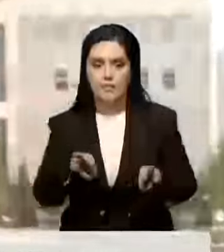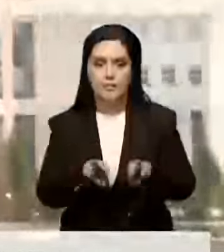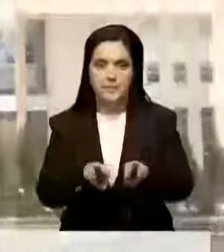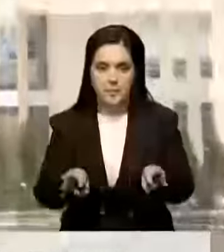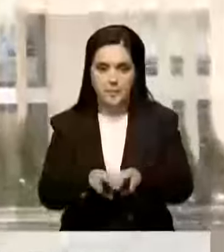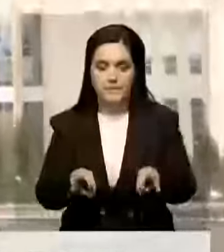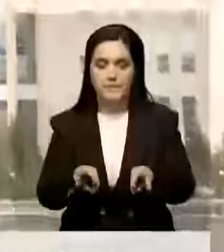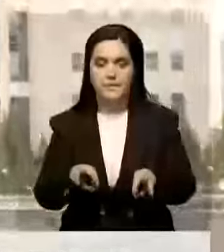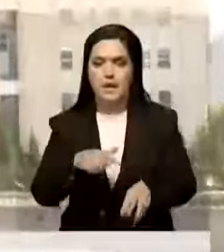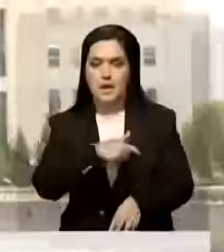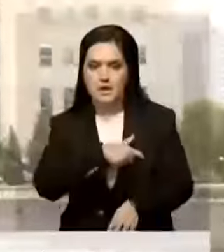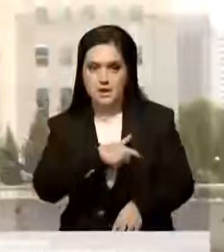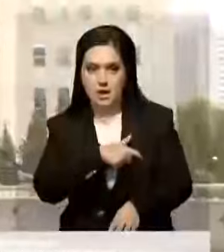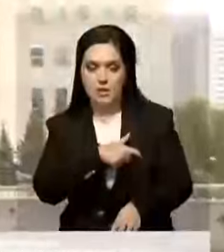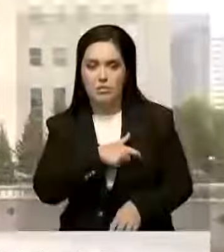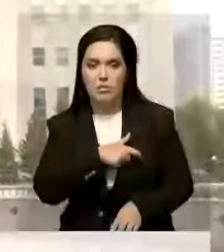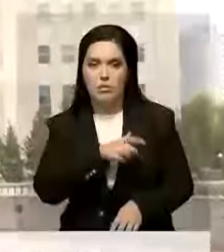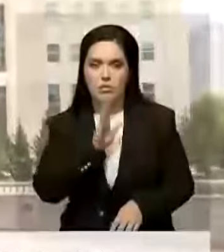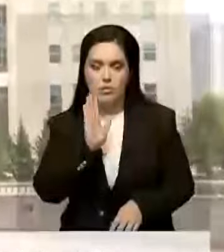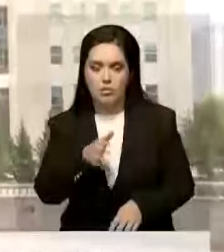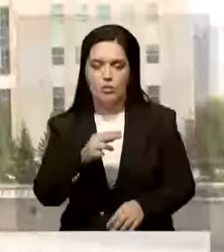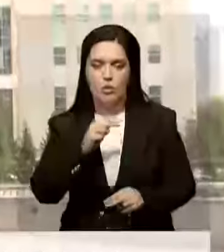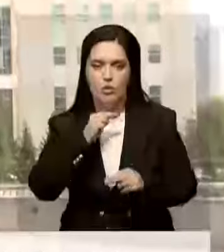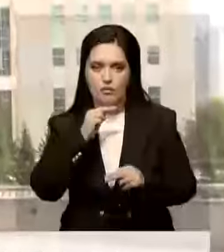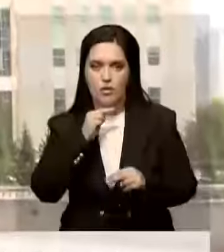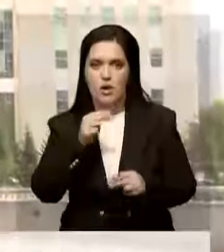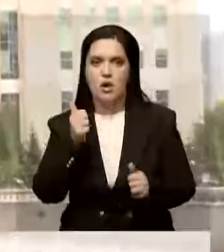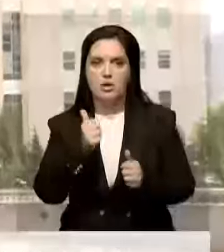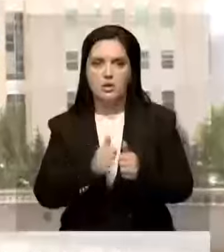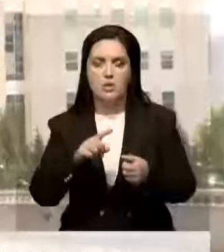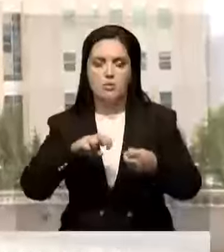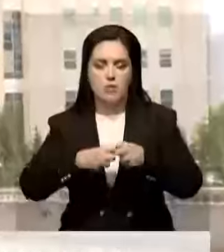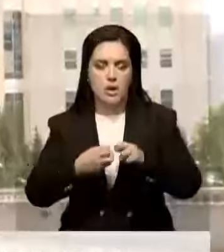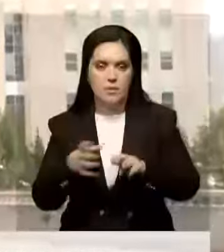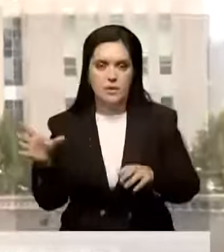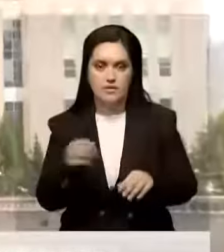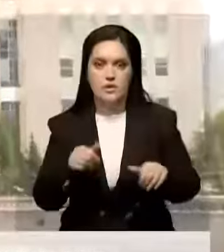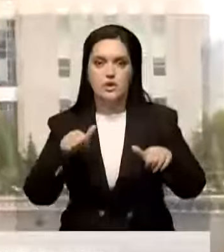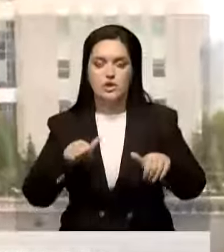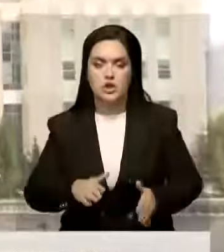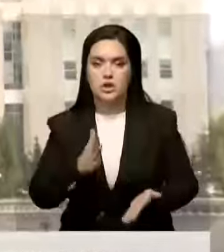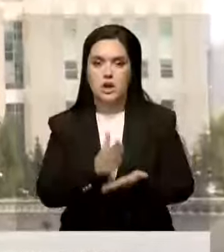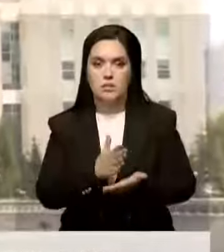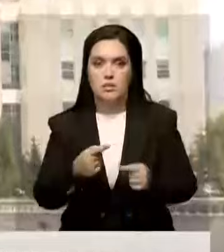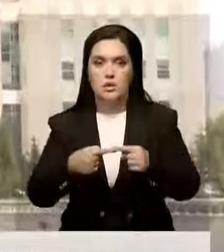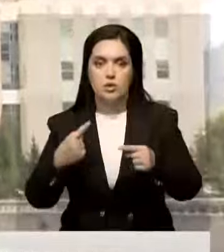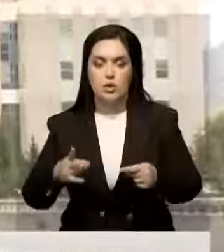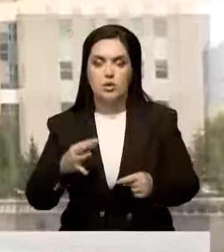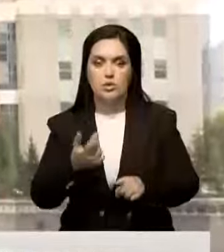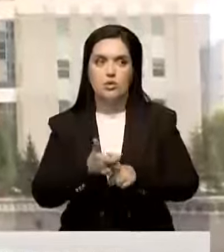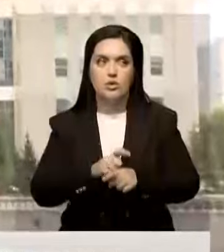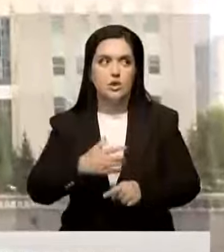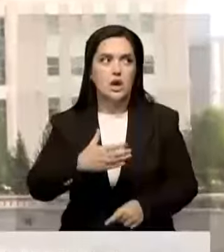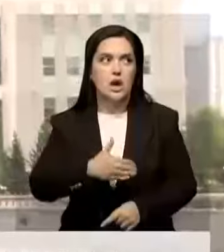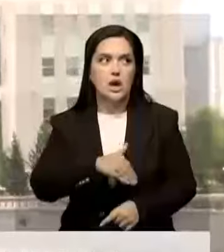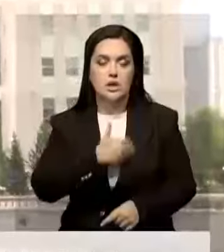правительства или депутатского корпуса не должен уйти ни один проблемный вопрос в этих направлениях и других. Однако очень хотелось бы, чтобы